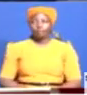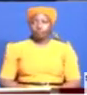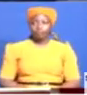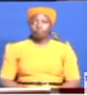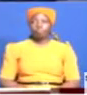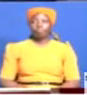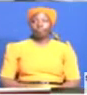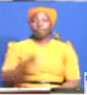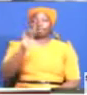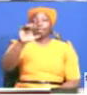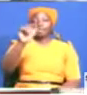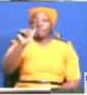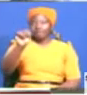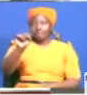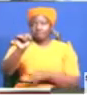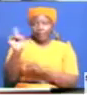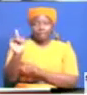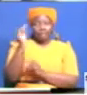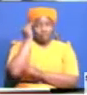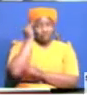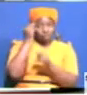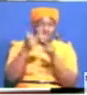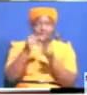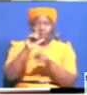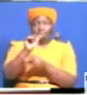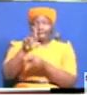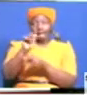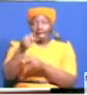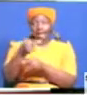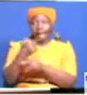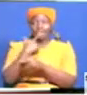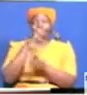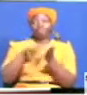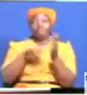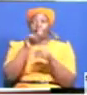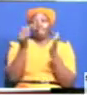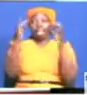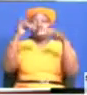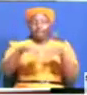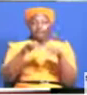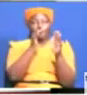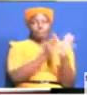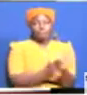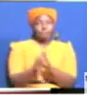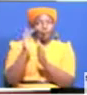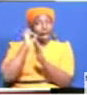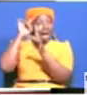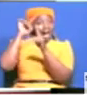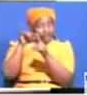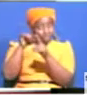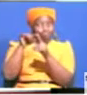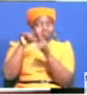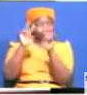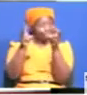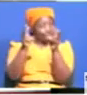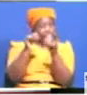Katibu mwandamizi katika wizara elimu Sarah Ruto alisema kongamano hilo lililoandaliwa chini ya kauli mbiu kubunia upya kwa mtaala,